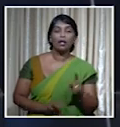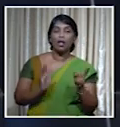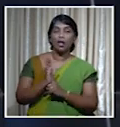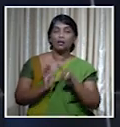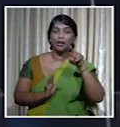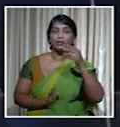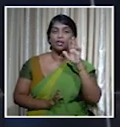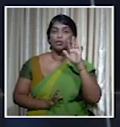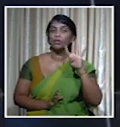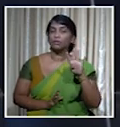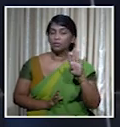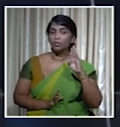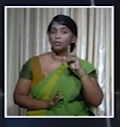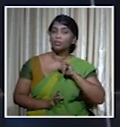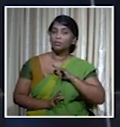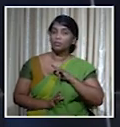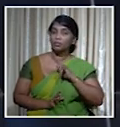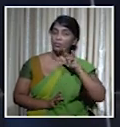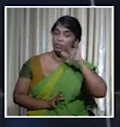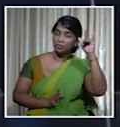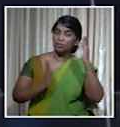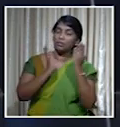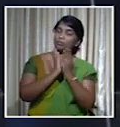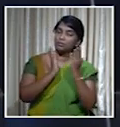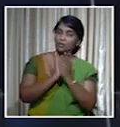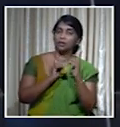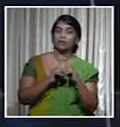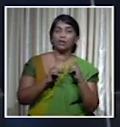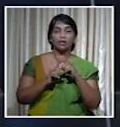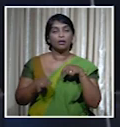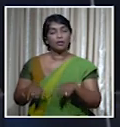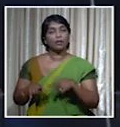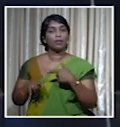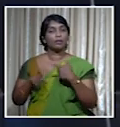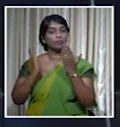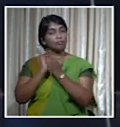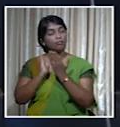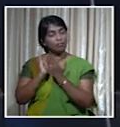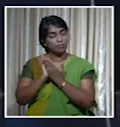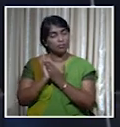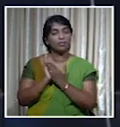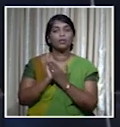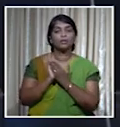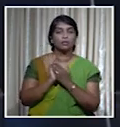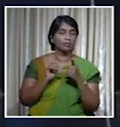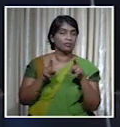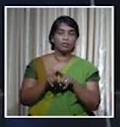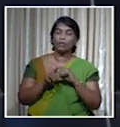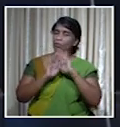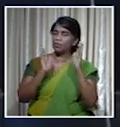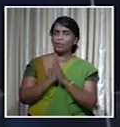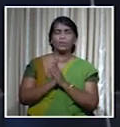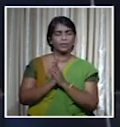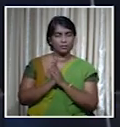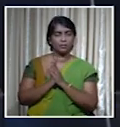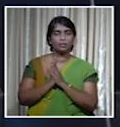ලක්ෂ 194ක් විදේශගත අධ්‍යාපනය සඳහා මෙහි PGIM එක හරහා අධ්‍යාපනය කරන්න, ඒ සියලුම දේවල්